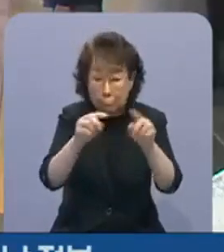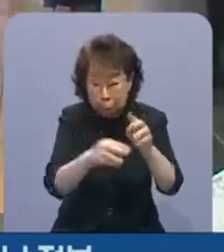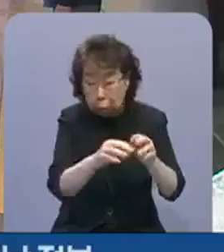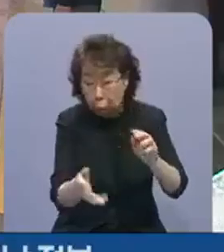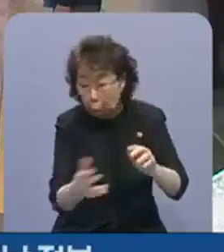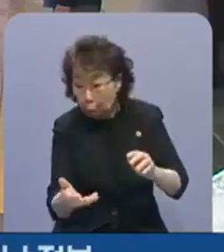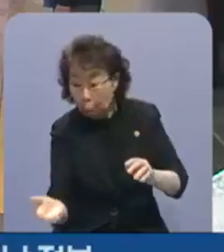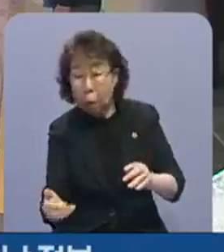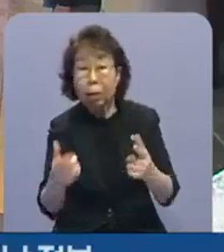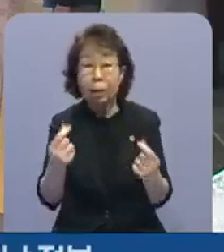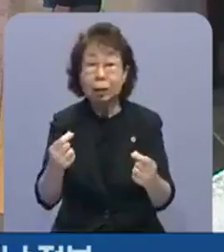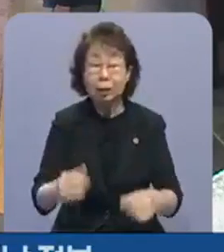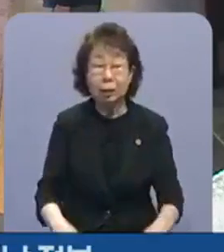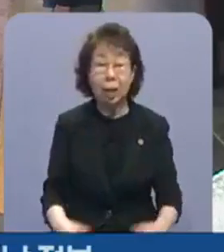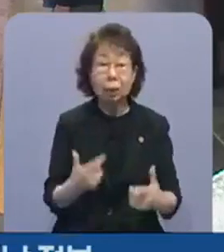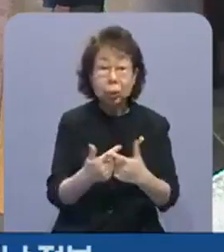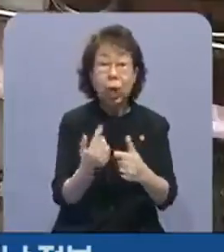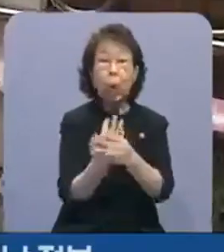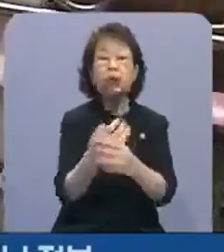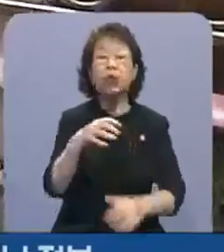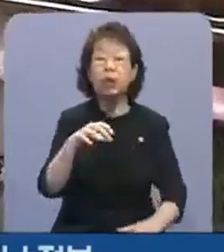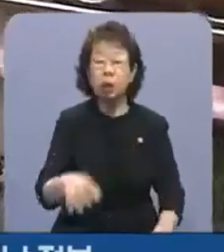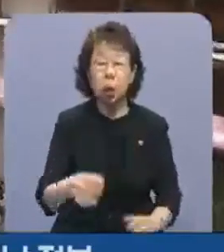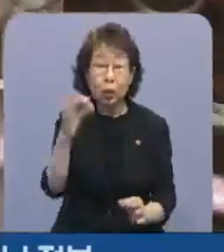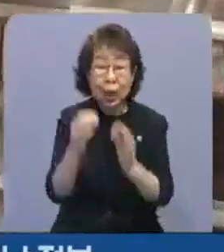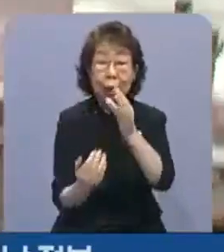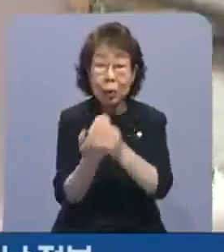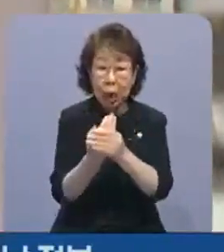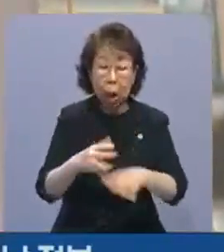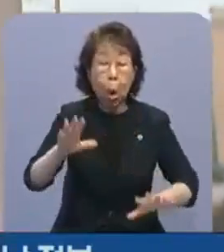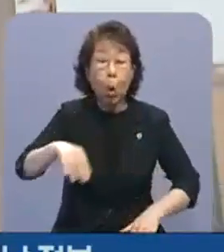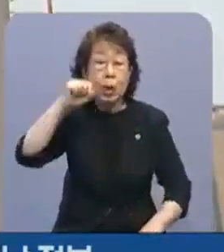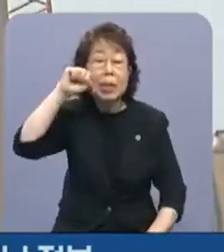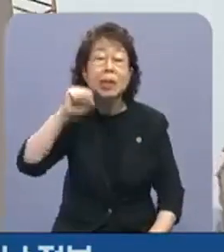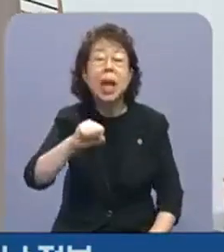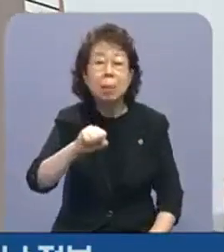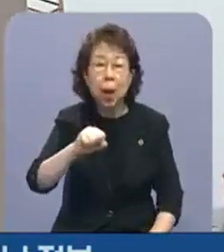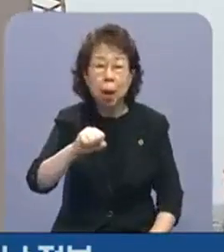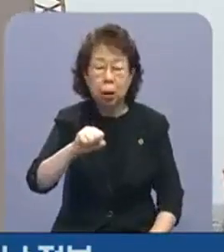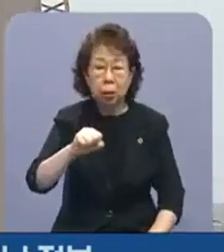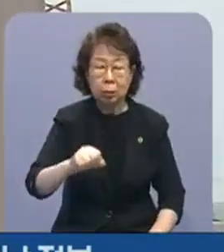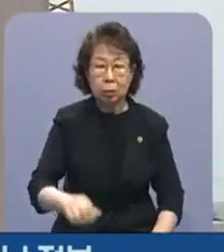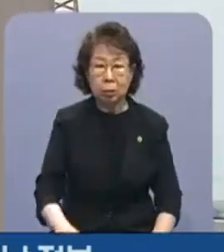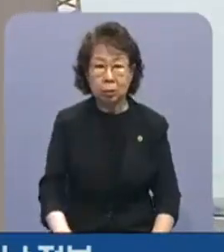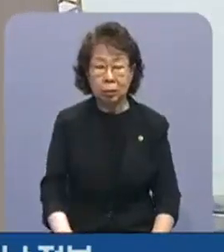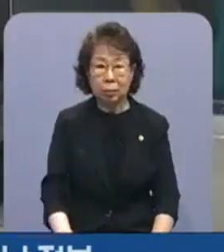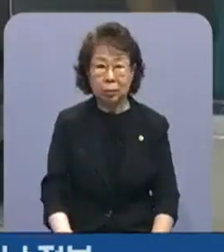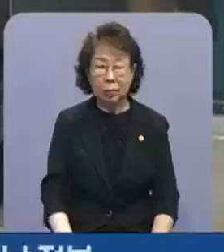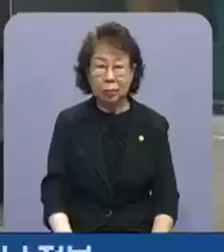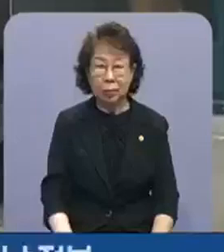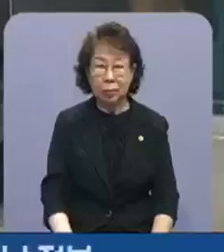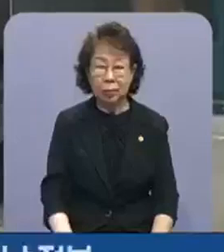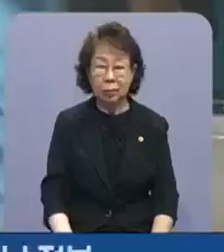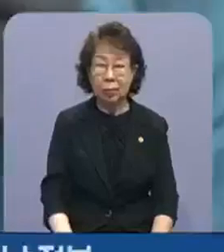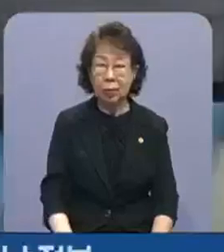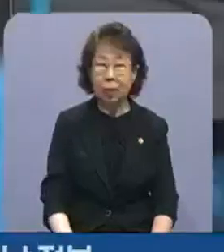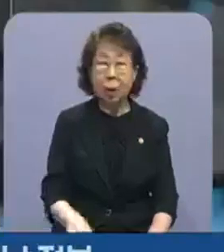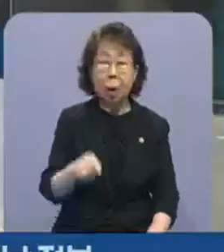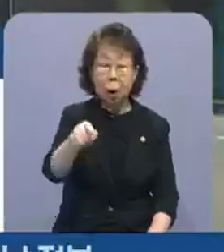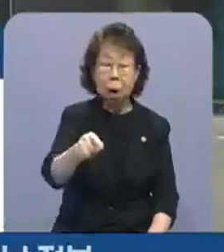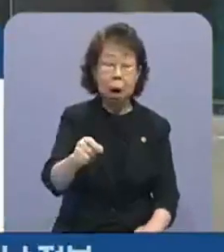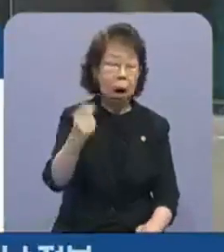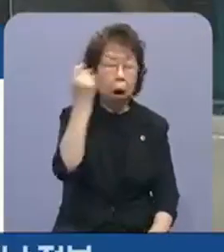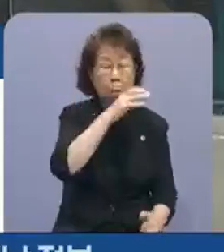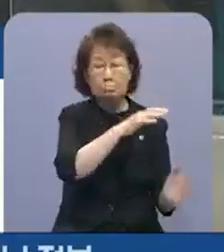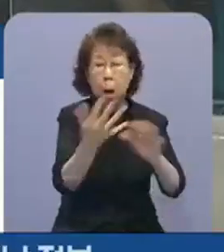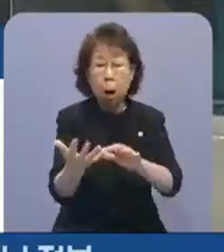다닙니다 부산 온천동 에서 사고가 난 건 오늘 새벽 0시 30분쯤 입니다 즉 이 한국은 낸